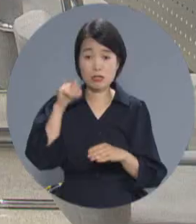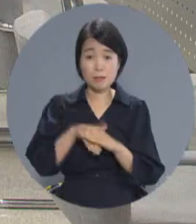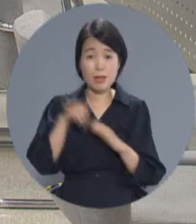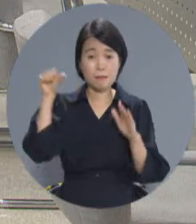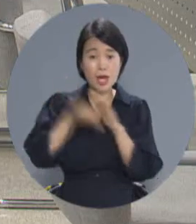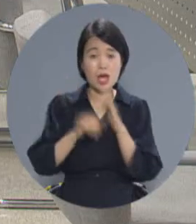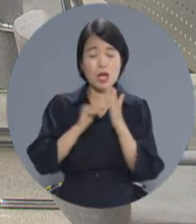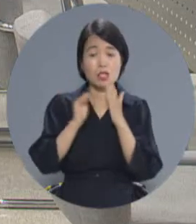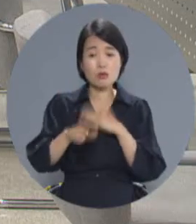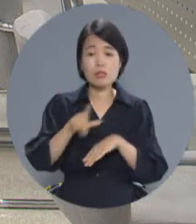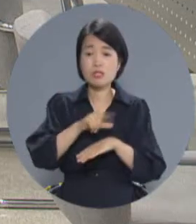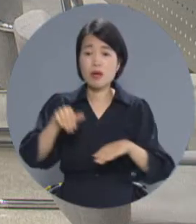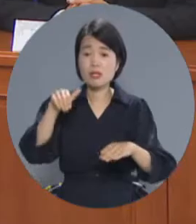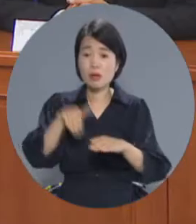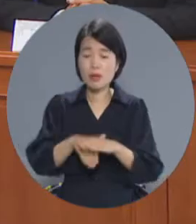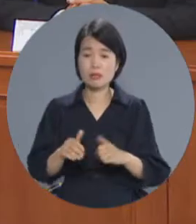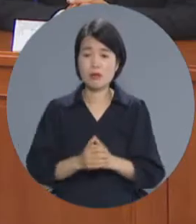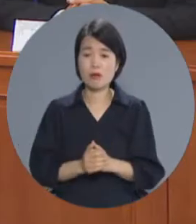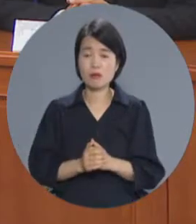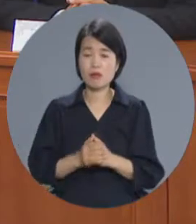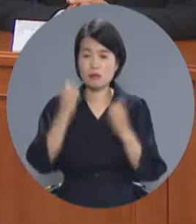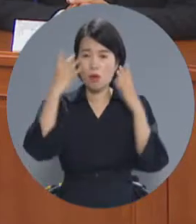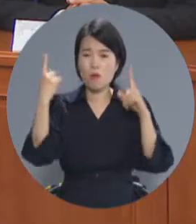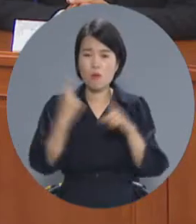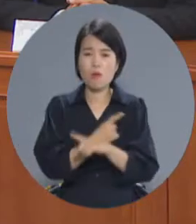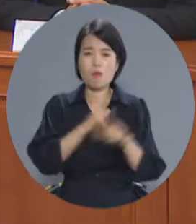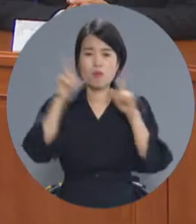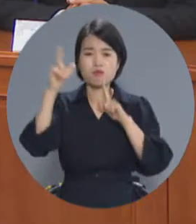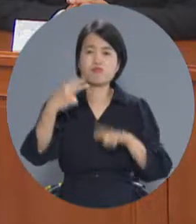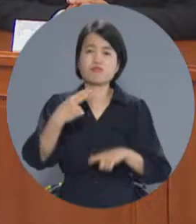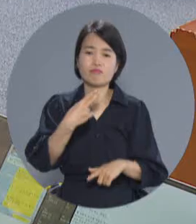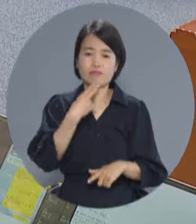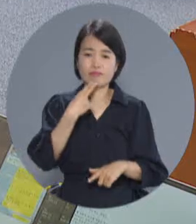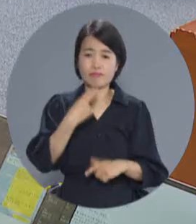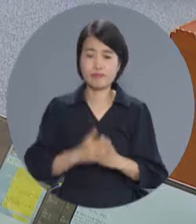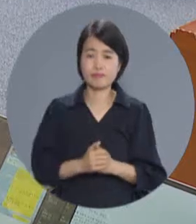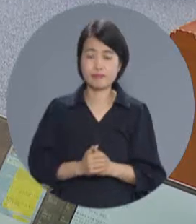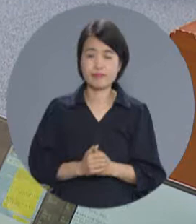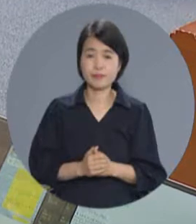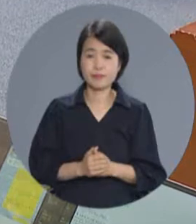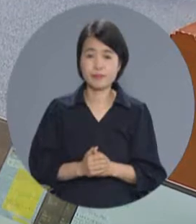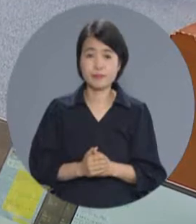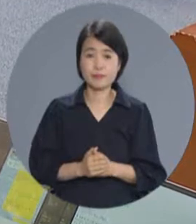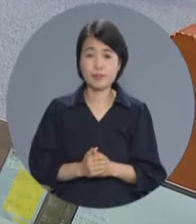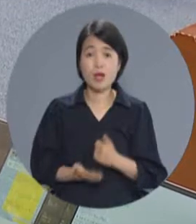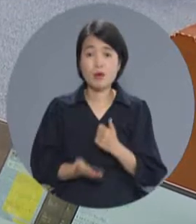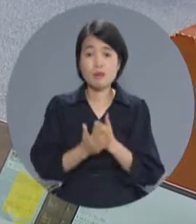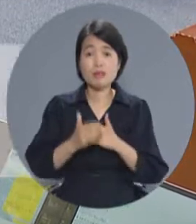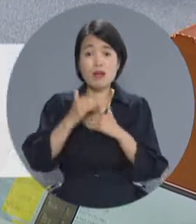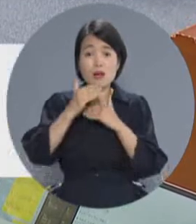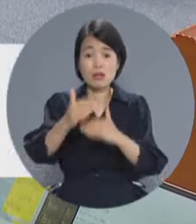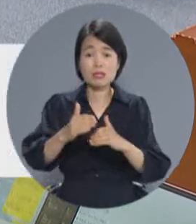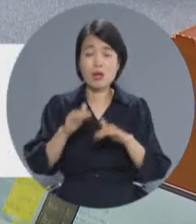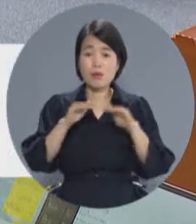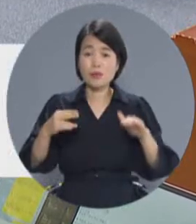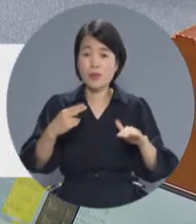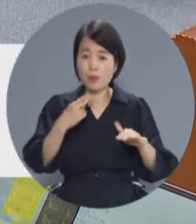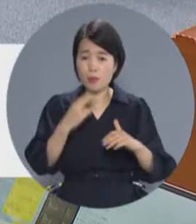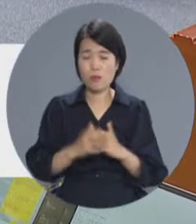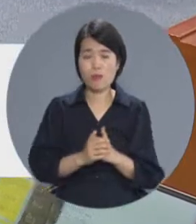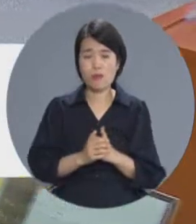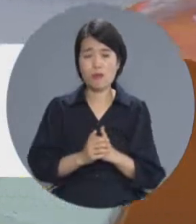이번 지방선거에서 도 혁신하는 모습을 보이지 못했습니다 대표 공천 과정에서 불공정하거나